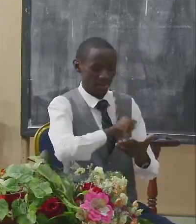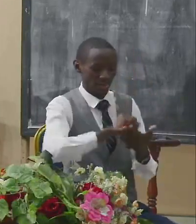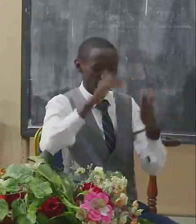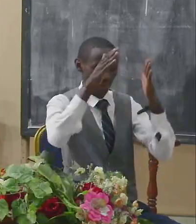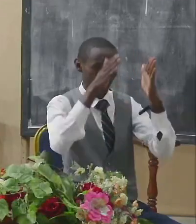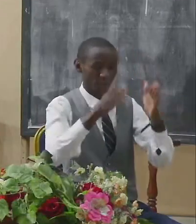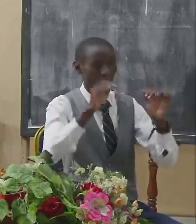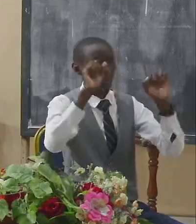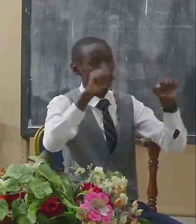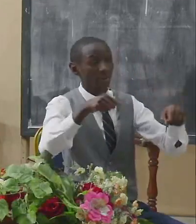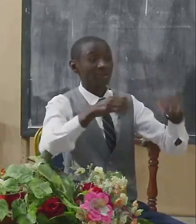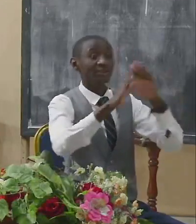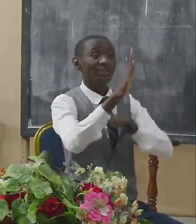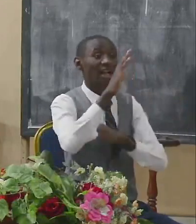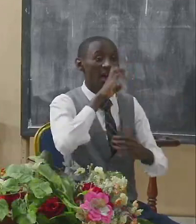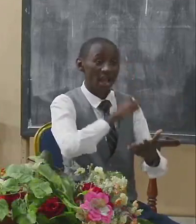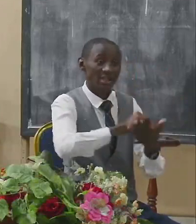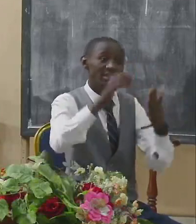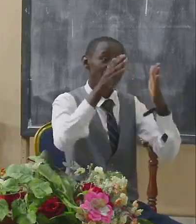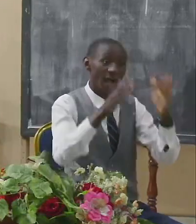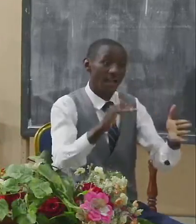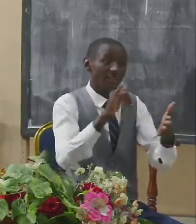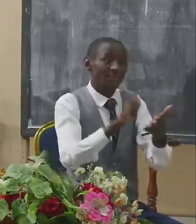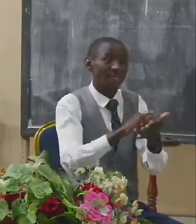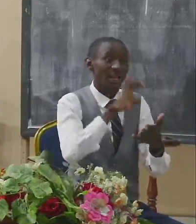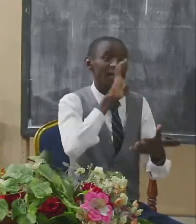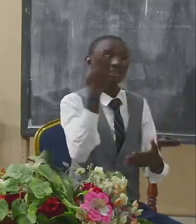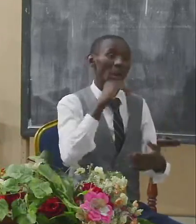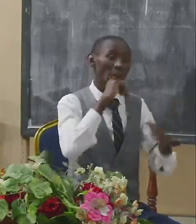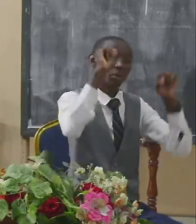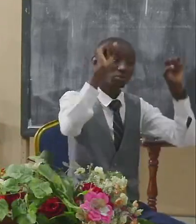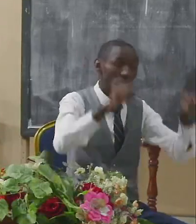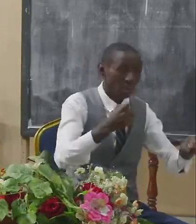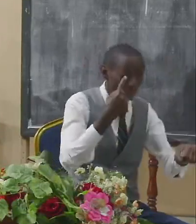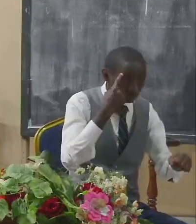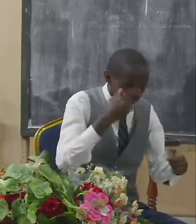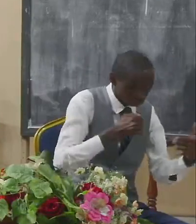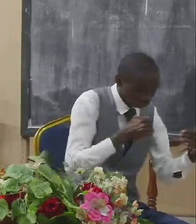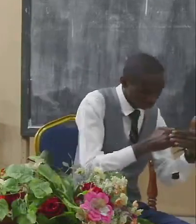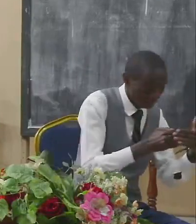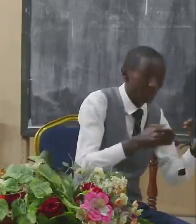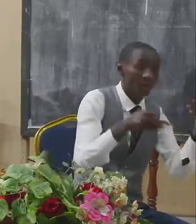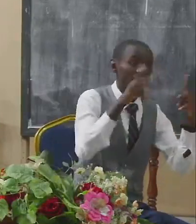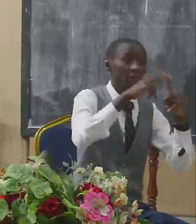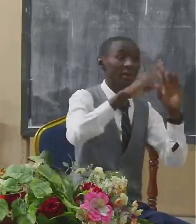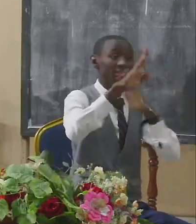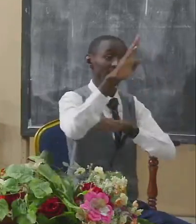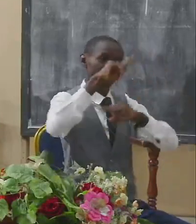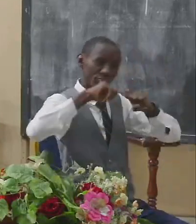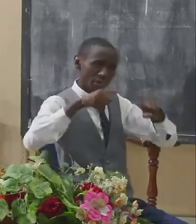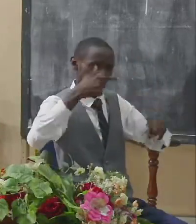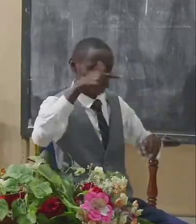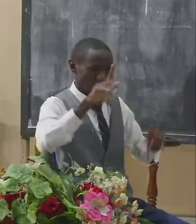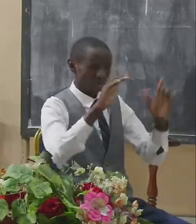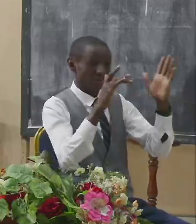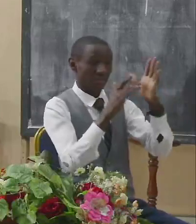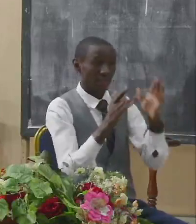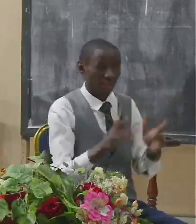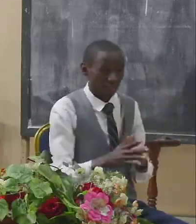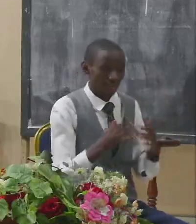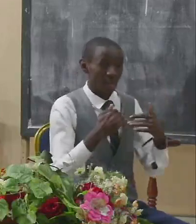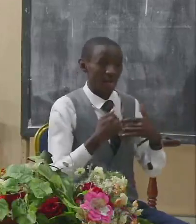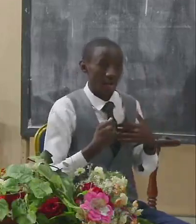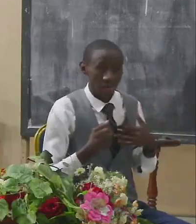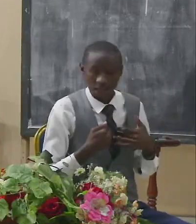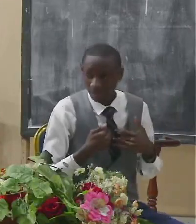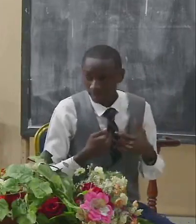mtakatifu. Ndio. Mungu ni mtakatifu. C'était pas possible de l'approcher. Haikuwa inawezekana kumkaribia. lakini il a été obéissant.